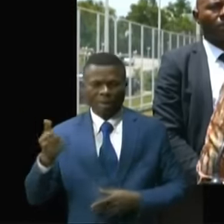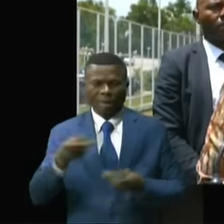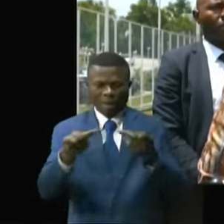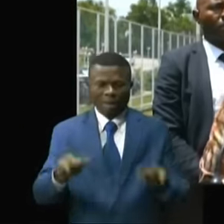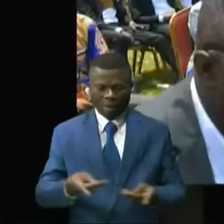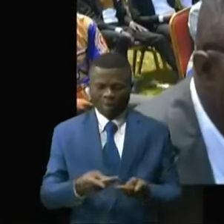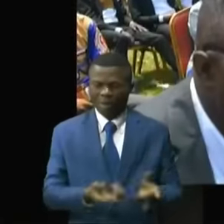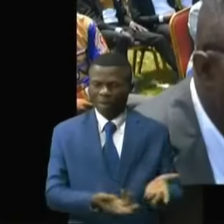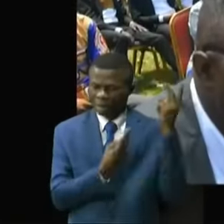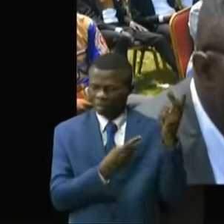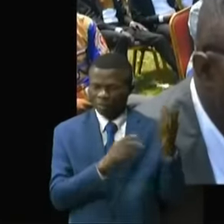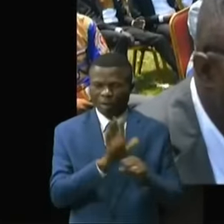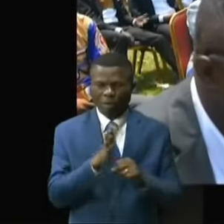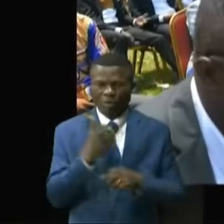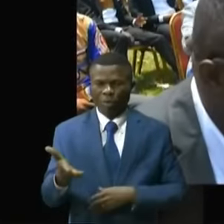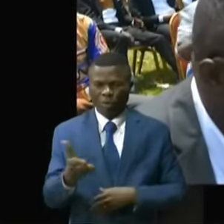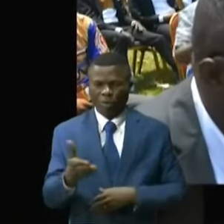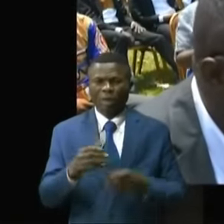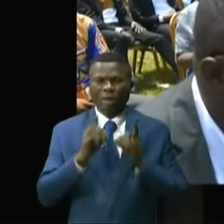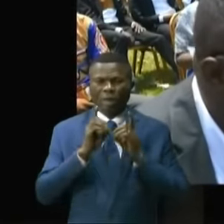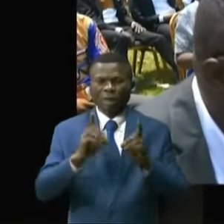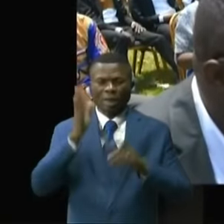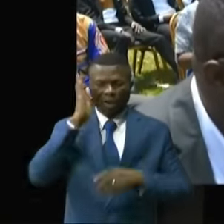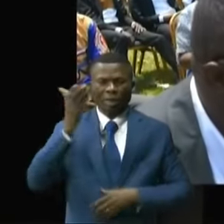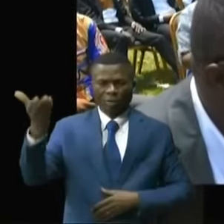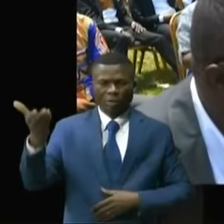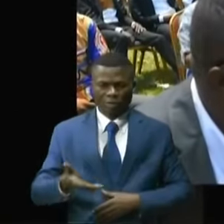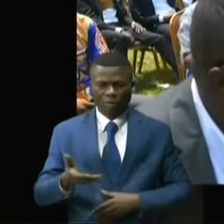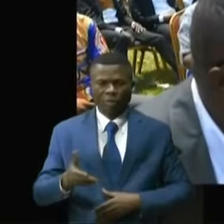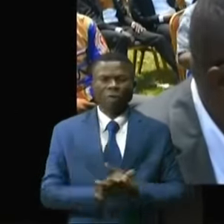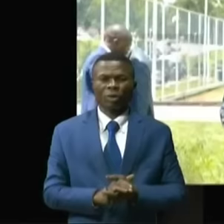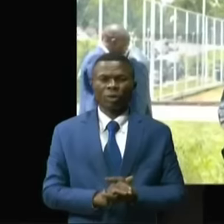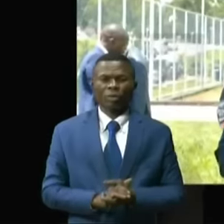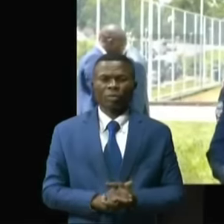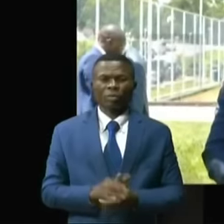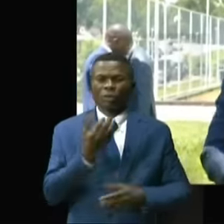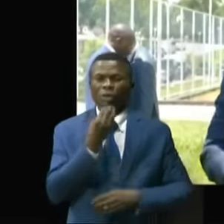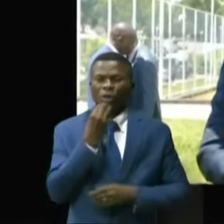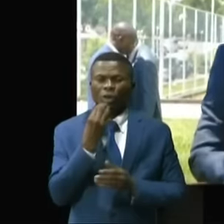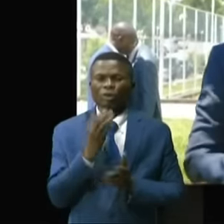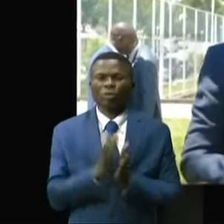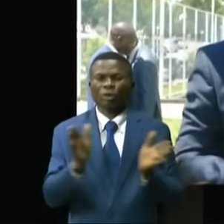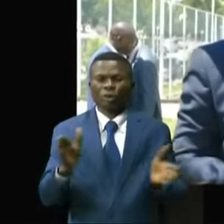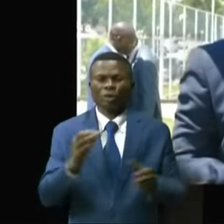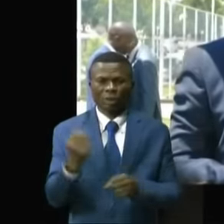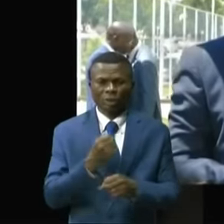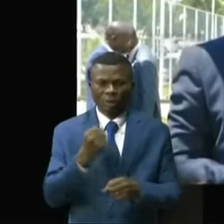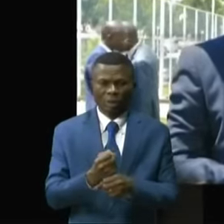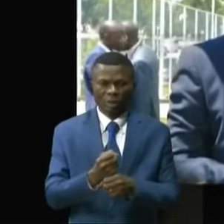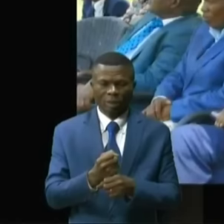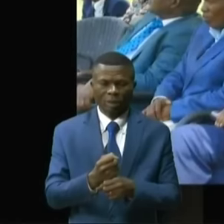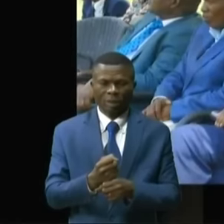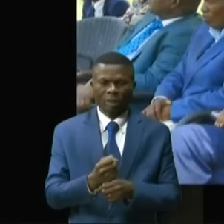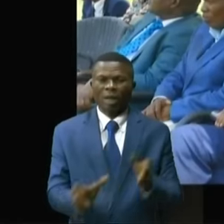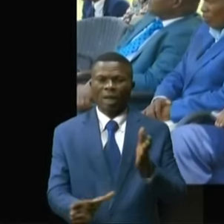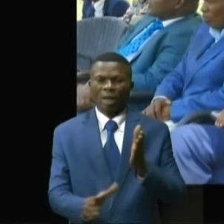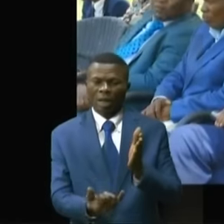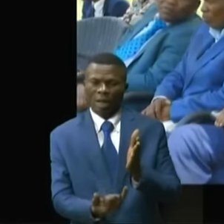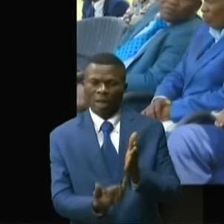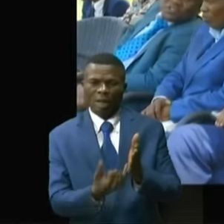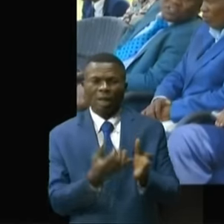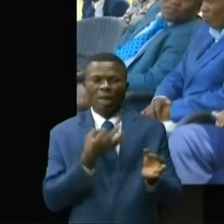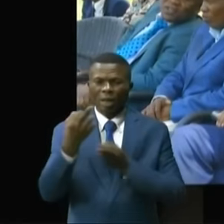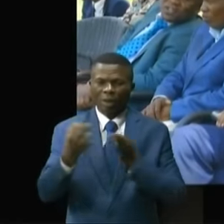considéré auparavant dans son mond de bienvenue Jean-Paul Mboma mayouou inspecteur général du travail à inérim avait